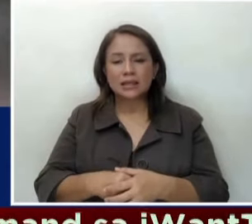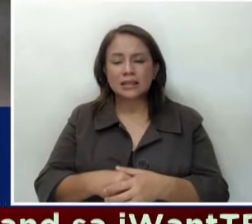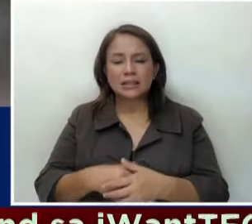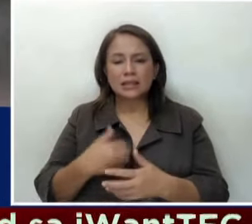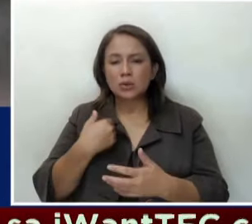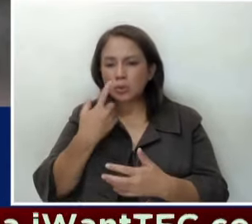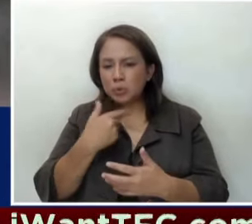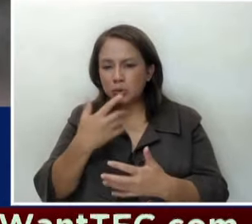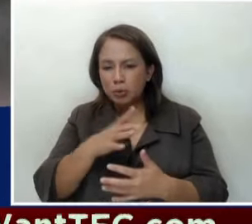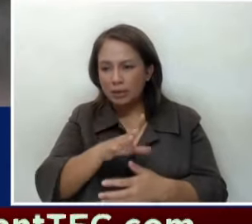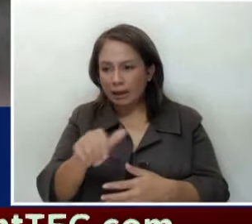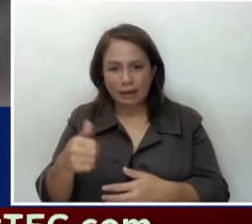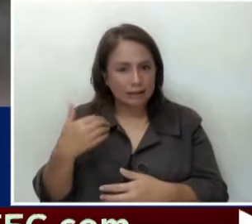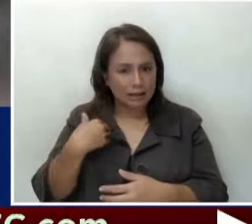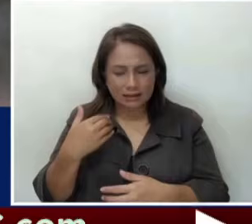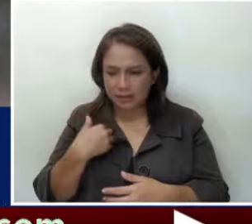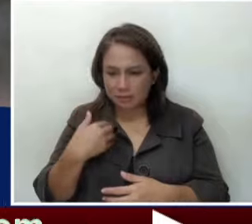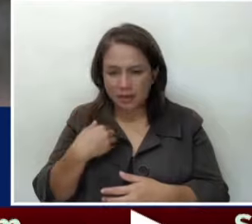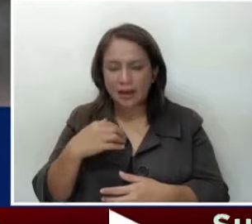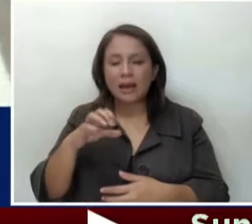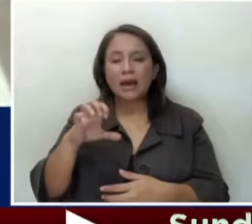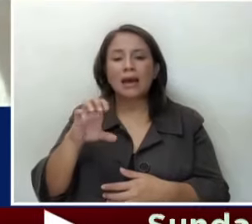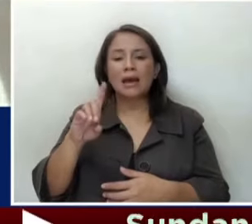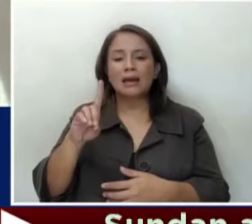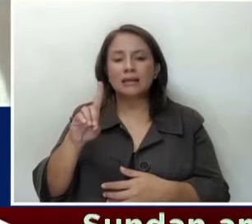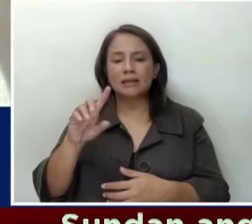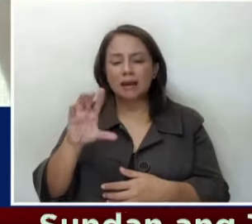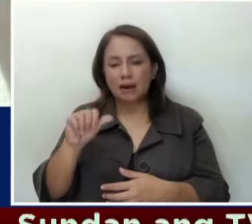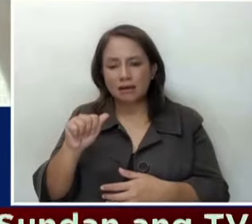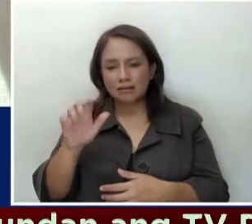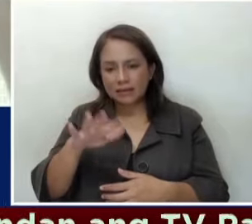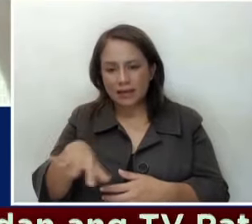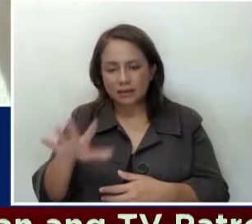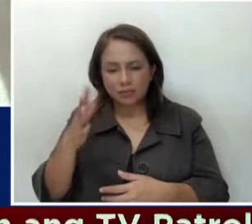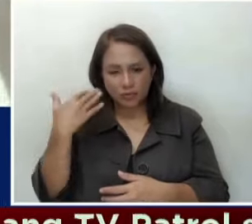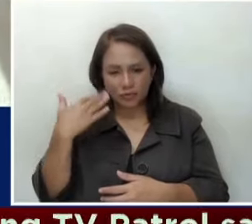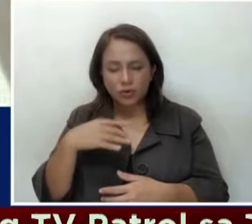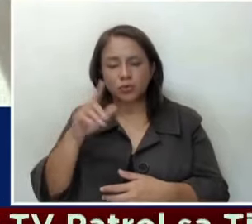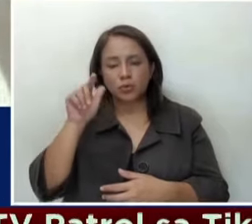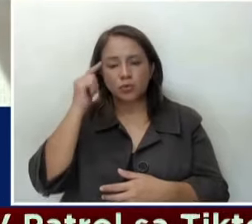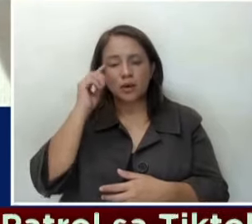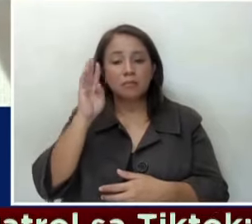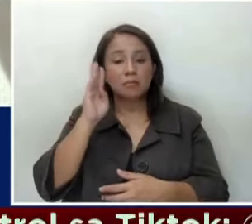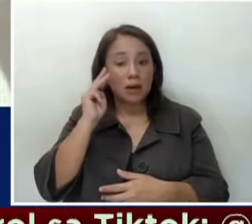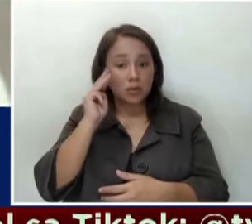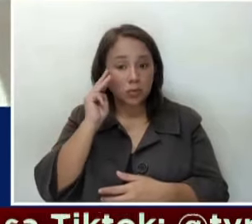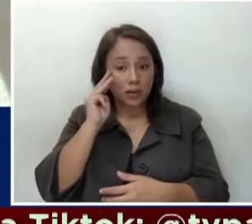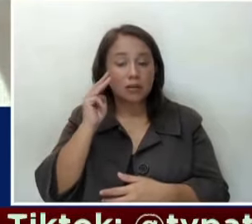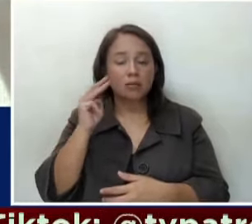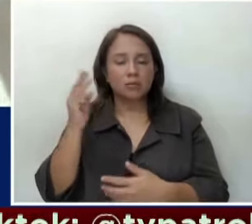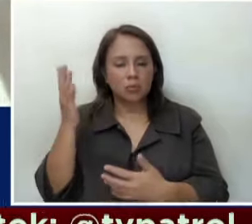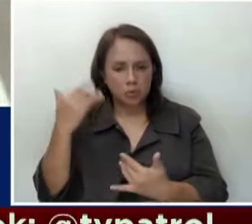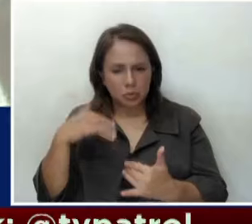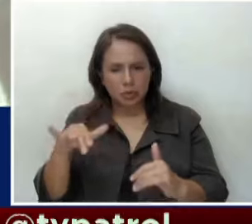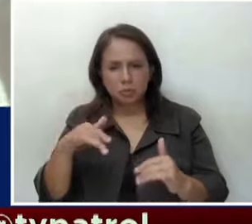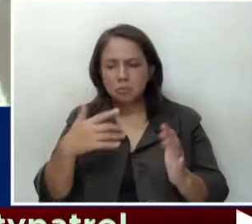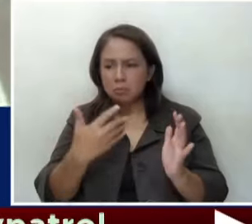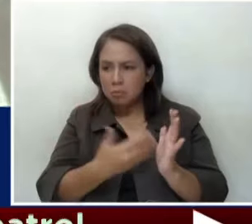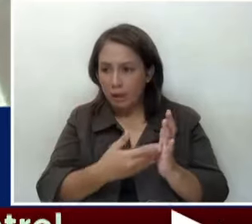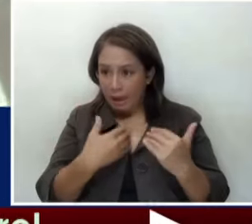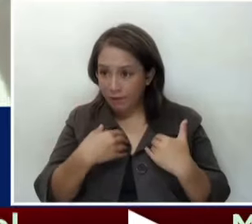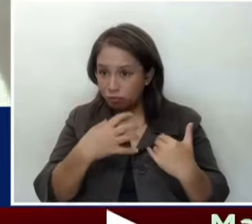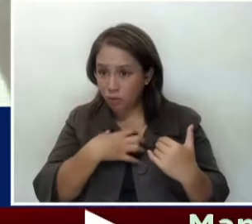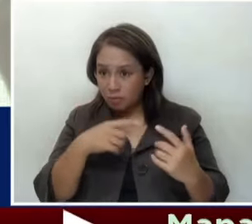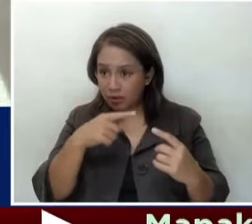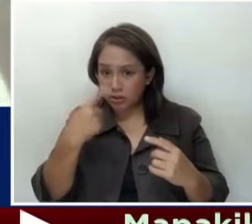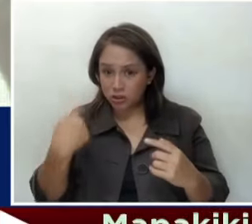ang Cagayan as EDCA site noon. Ayon kay Governor Manuel Mamba, walang record ang pulisya na may reklamo sa mga